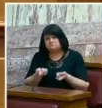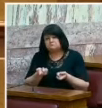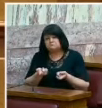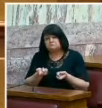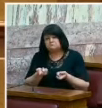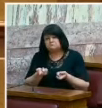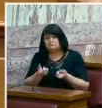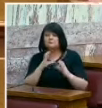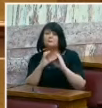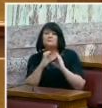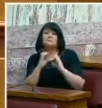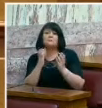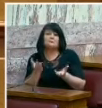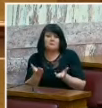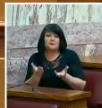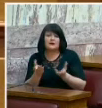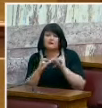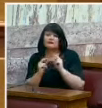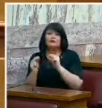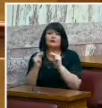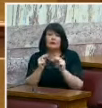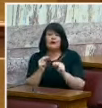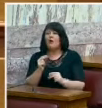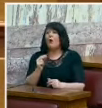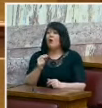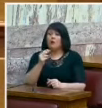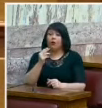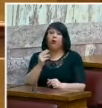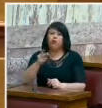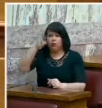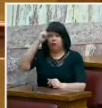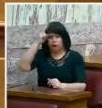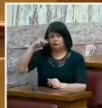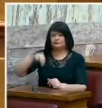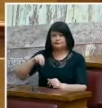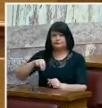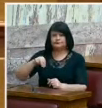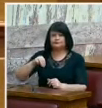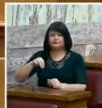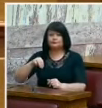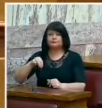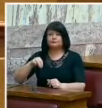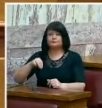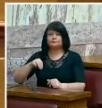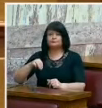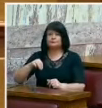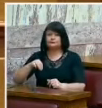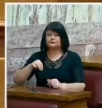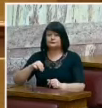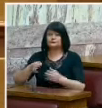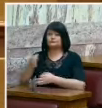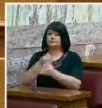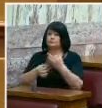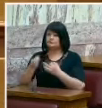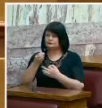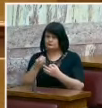επικοινώνησε μαζί σας και ο κύριος Πένς και η κυρία Μέρκελ. Η εντύπωση την οποία δίνεται είναι ότι είναι κάτι το οποίο το είχατε συμφωνήσει ήδη και τώρα